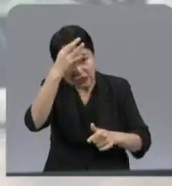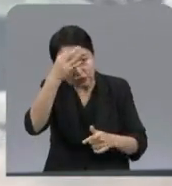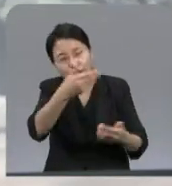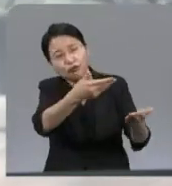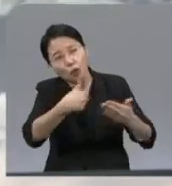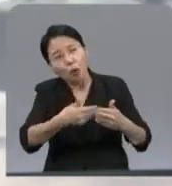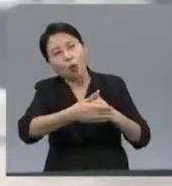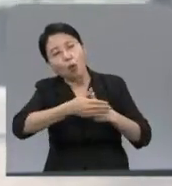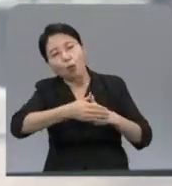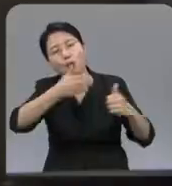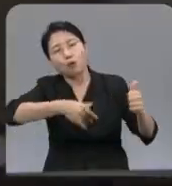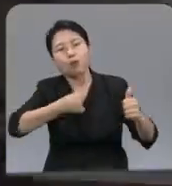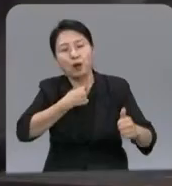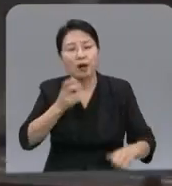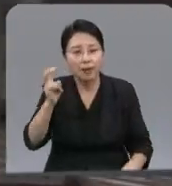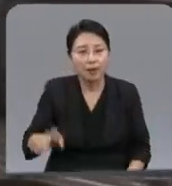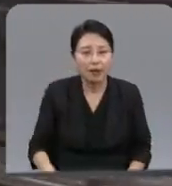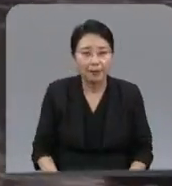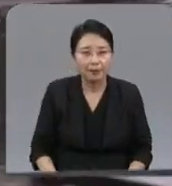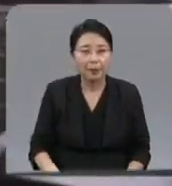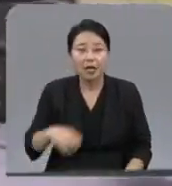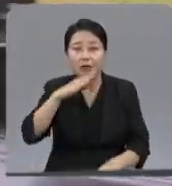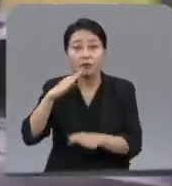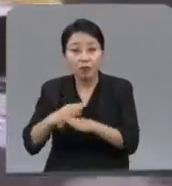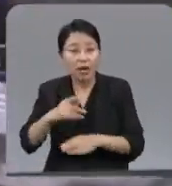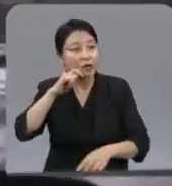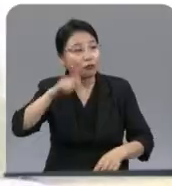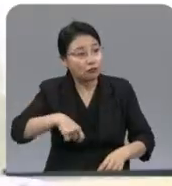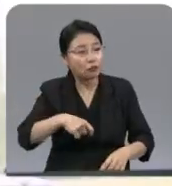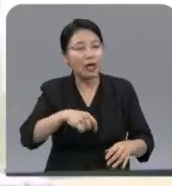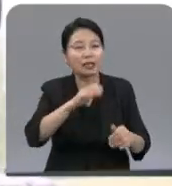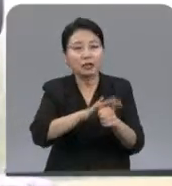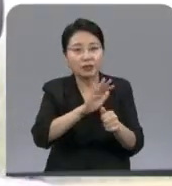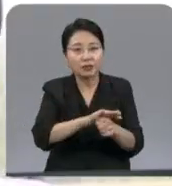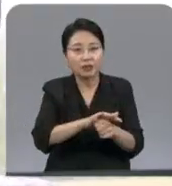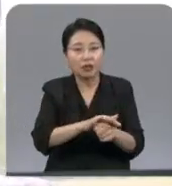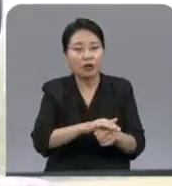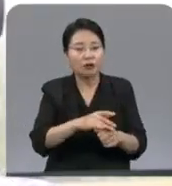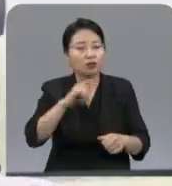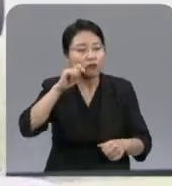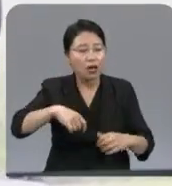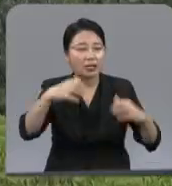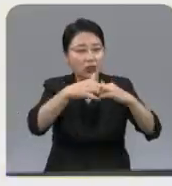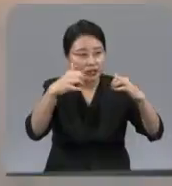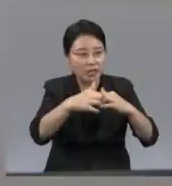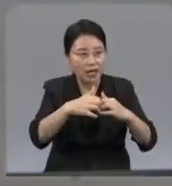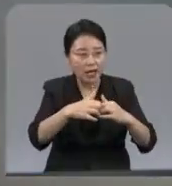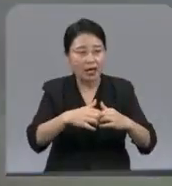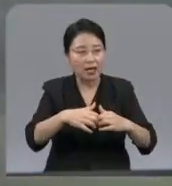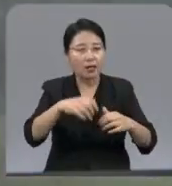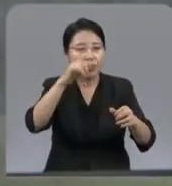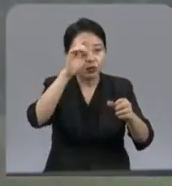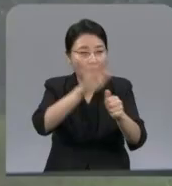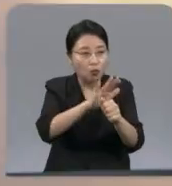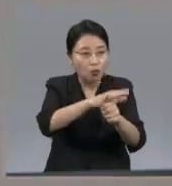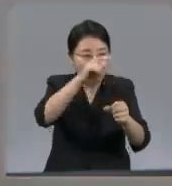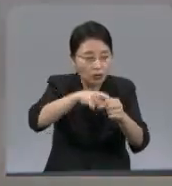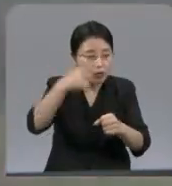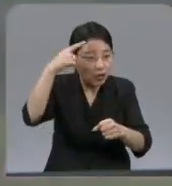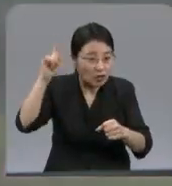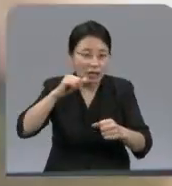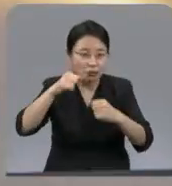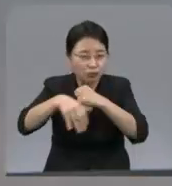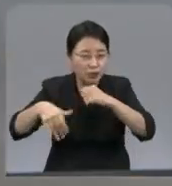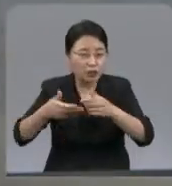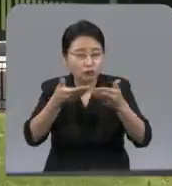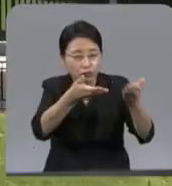страны прибыла во Владивосток ещё в конце августа что подтверждает возможность поездки туда северокорейского